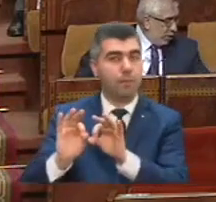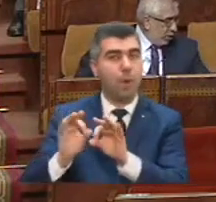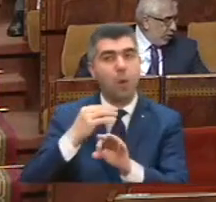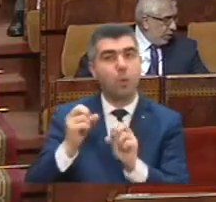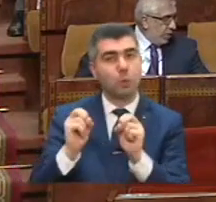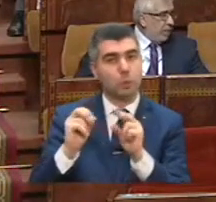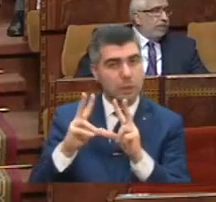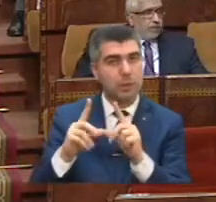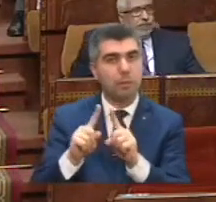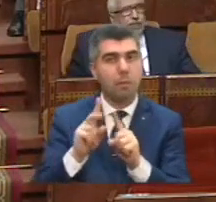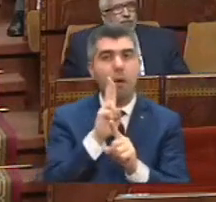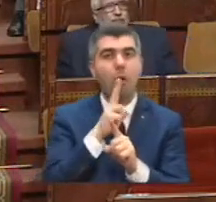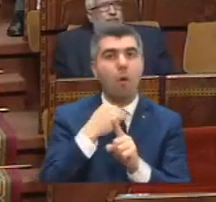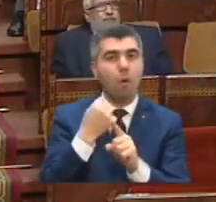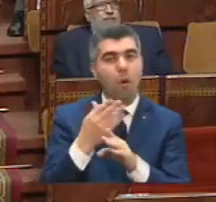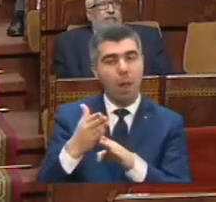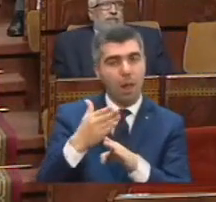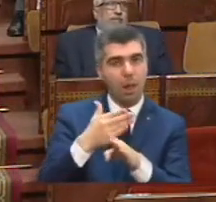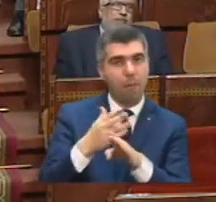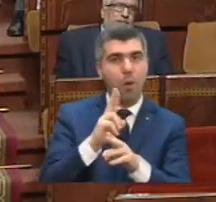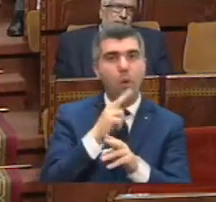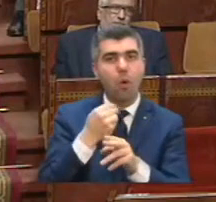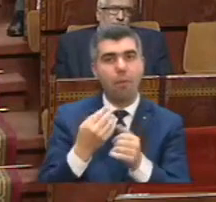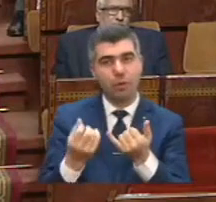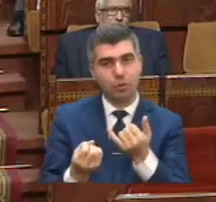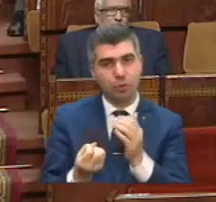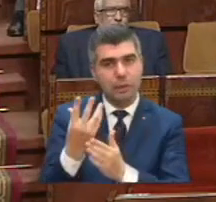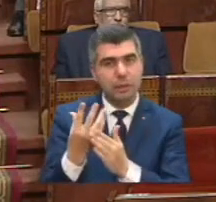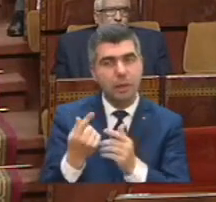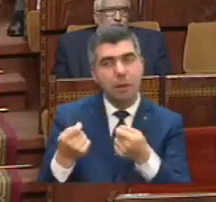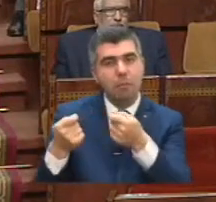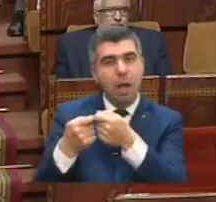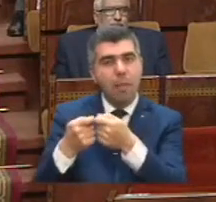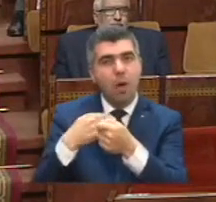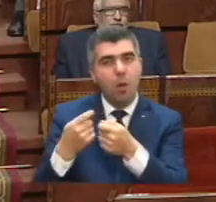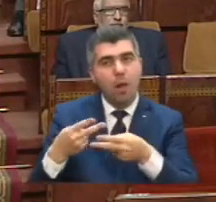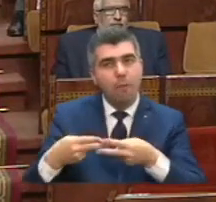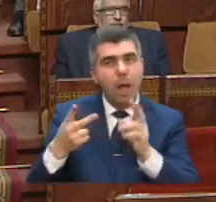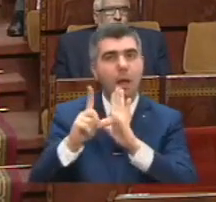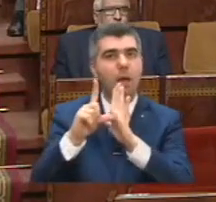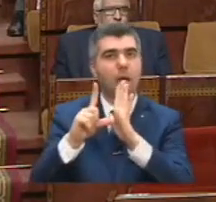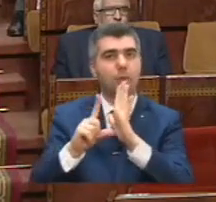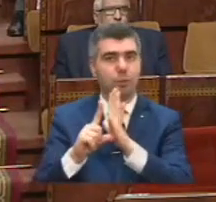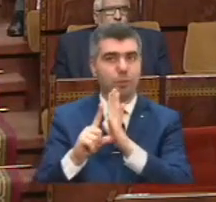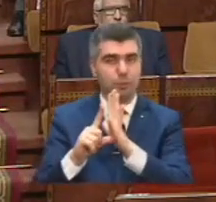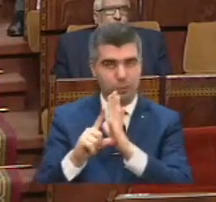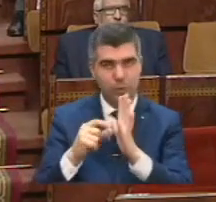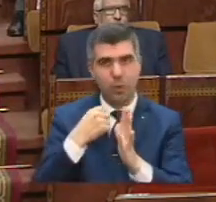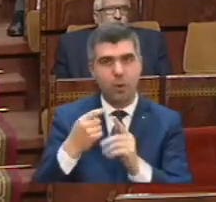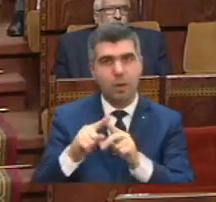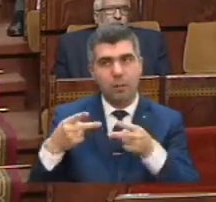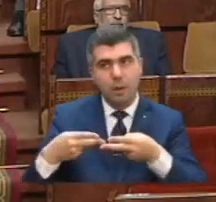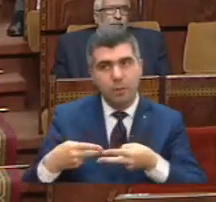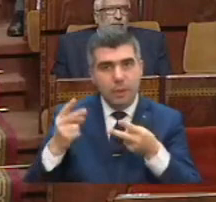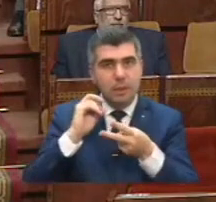او الحكومه الحاليه، وخاصه اصدار قانون المقالع 27/13، ولكن هذا التاخر اللي حصل